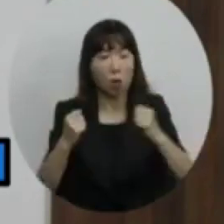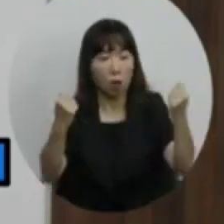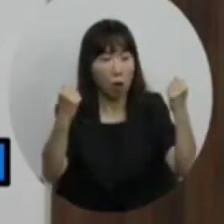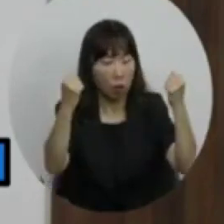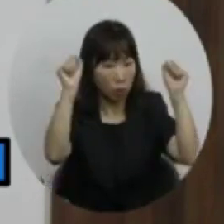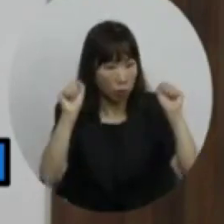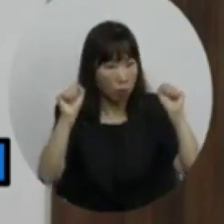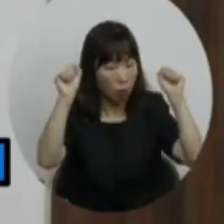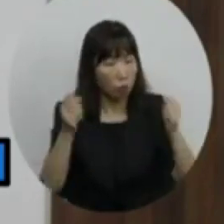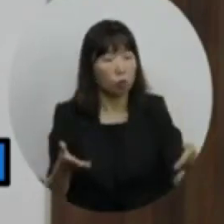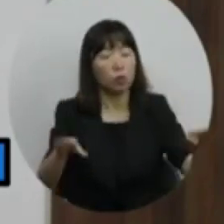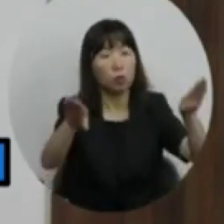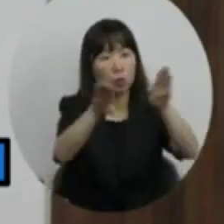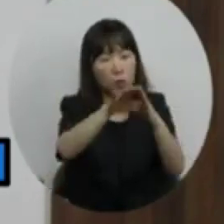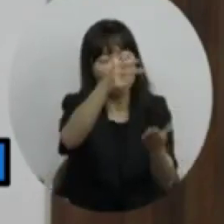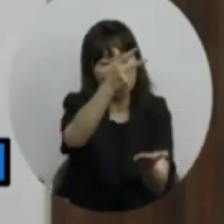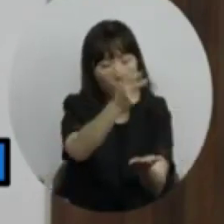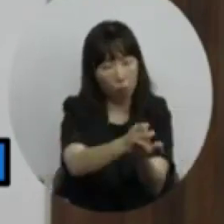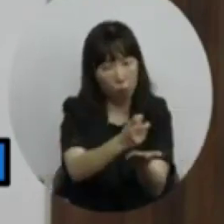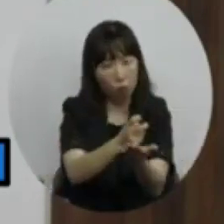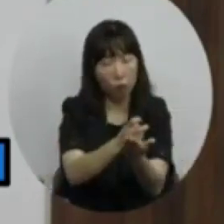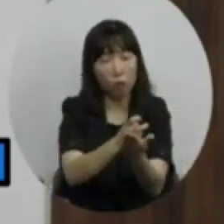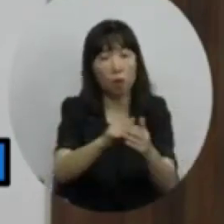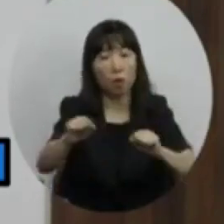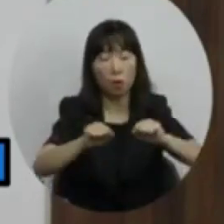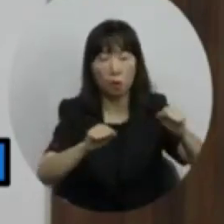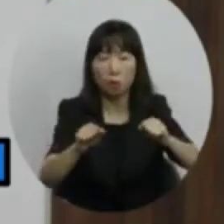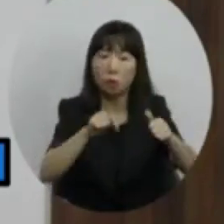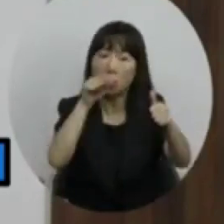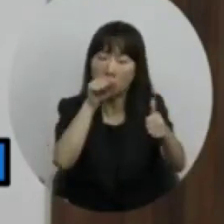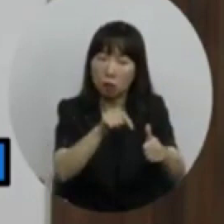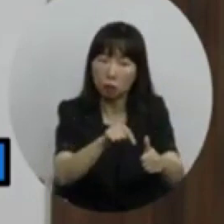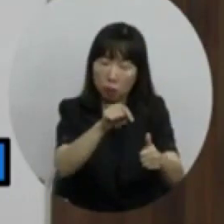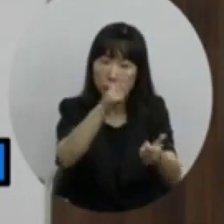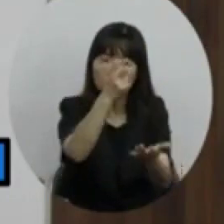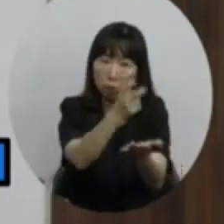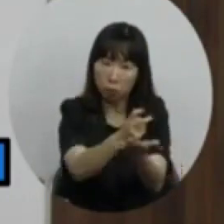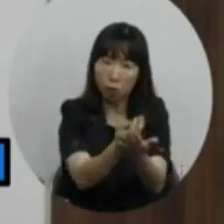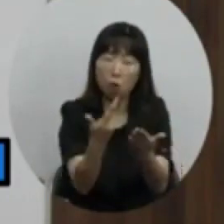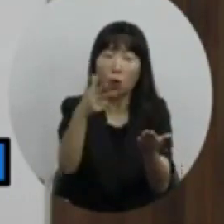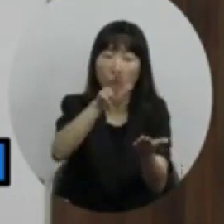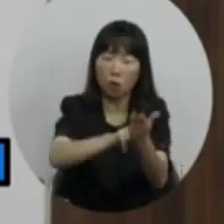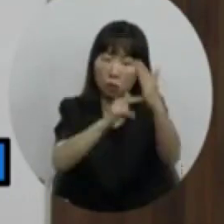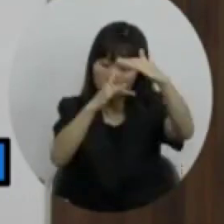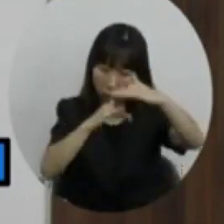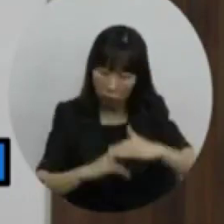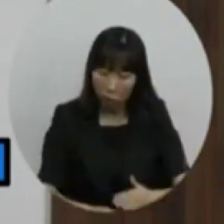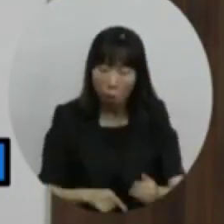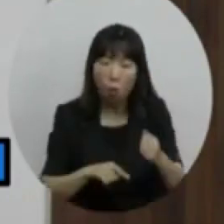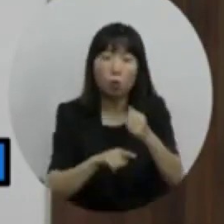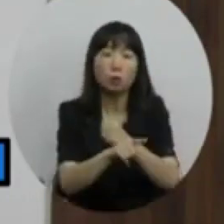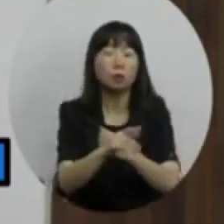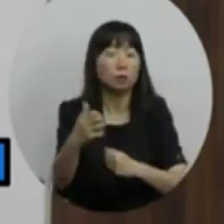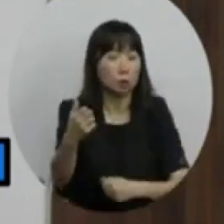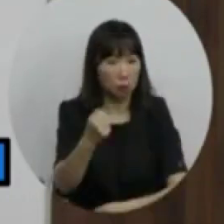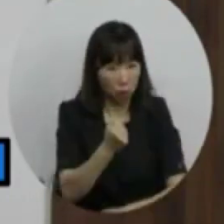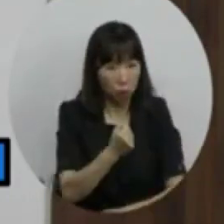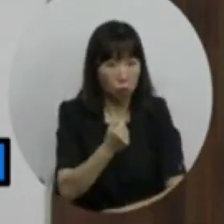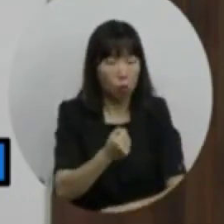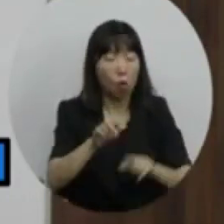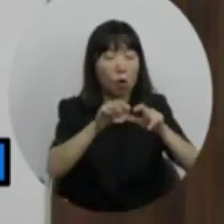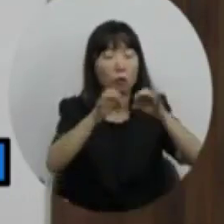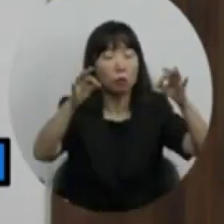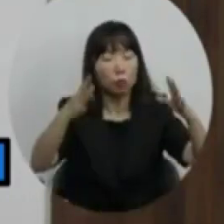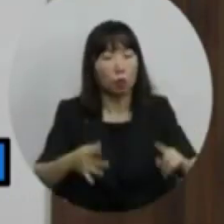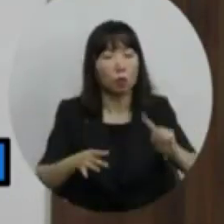체육시설 설치에 관한 법률 시행령 2024년 11월 16일 개정전을 이유로 해서 그동안 100% 면제했던